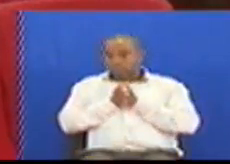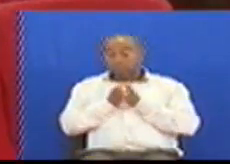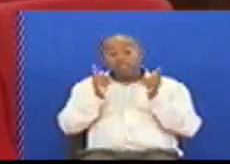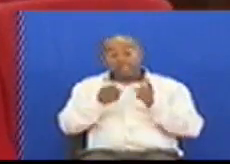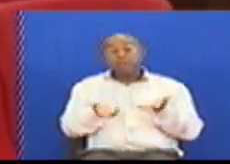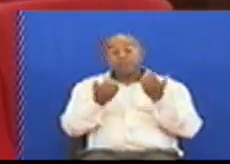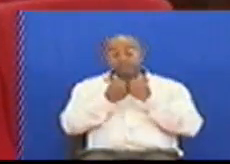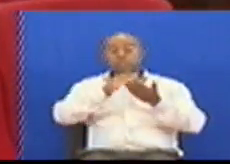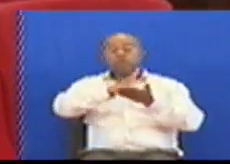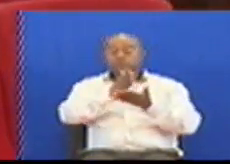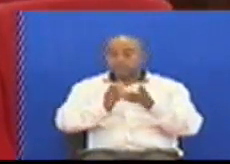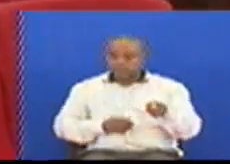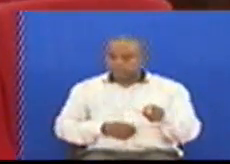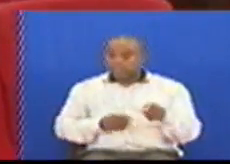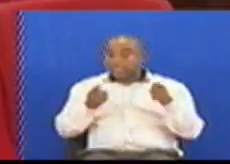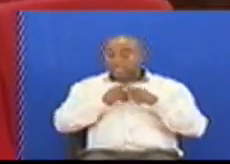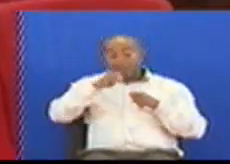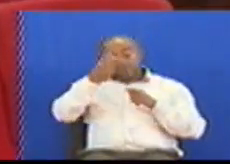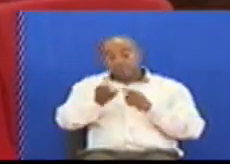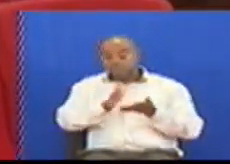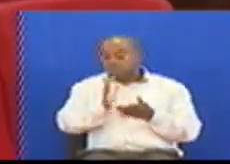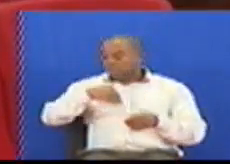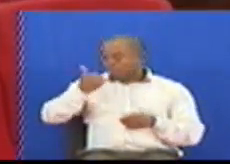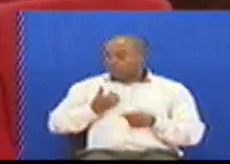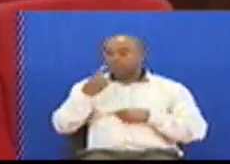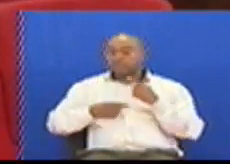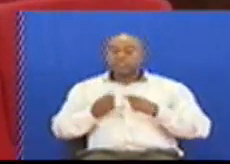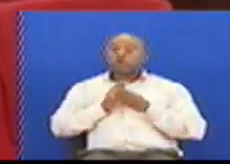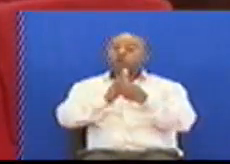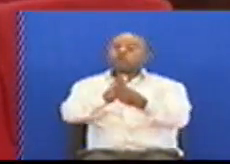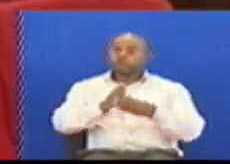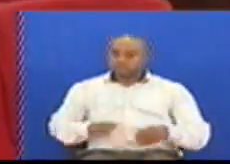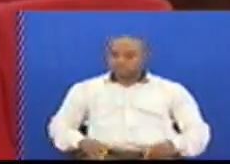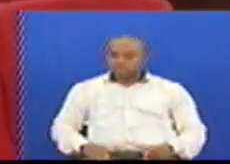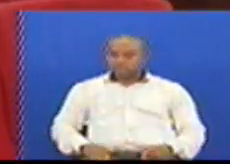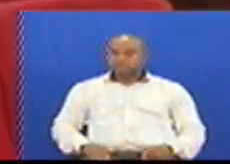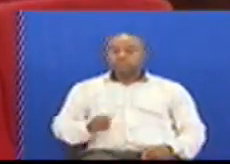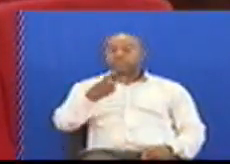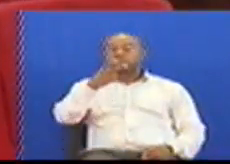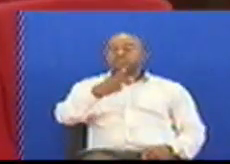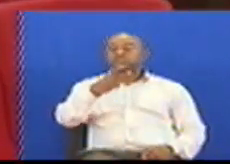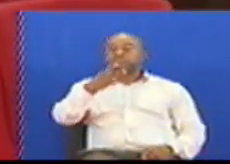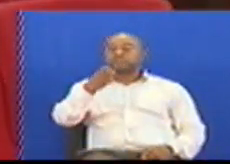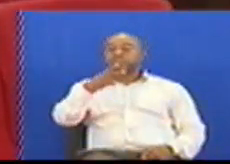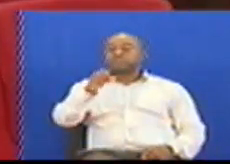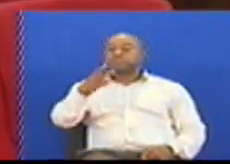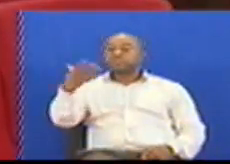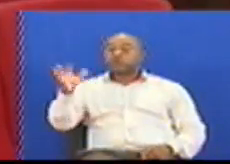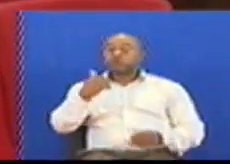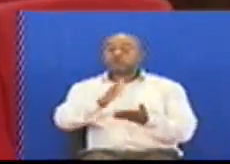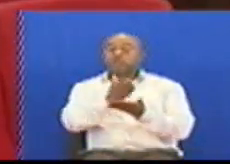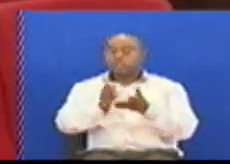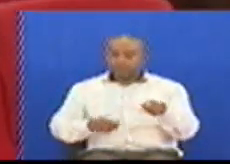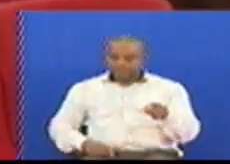inawezekana ligawike, kama haiwezekani acha, mwanamke anaendelea kudunda tu, utaligawa 2025. Mheshimiwa Naibu Spika, baada ya